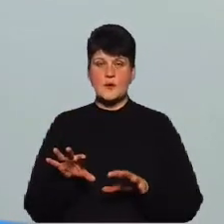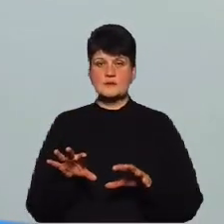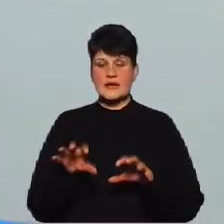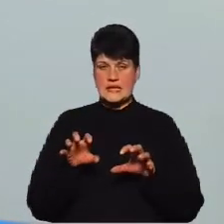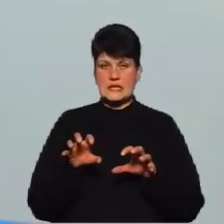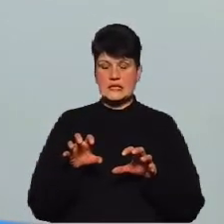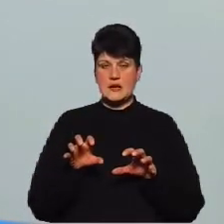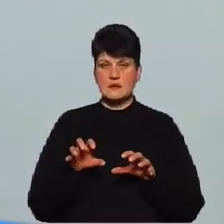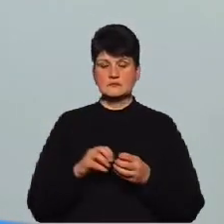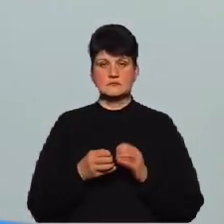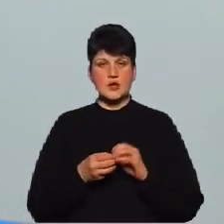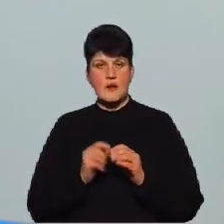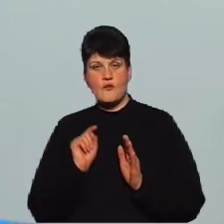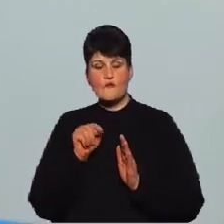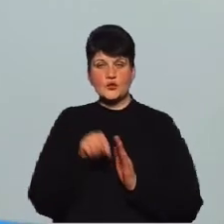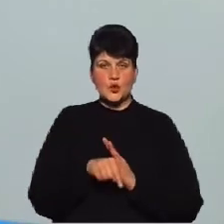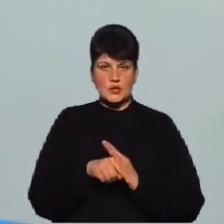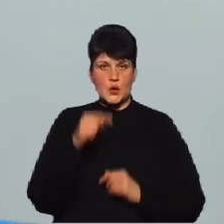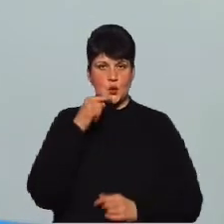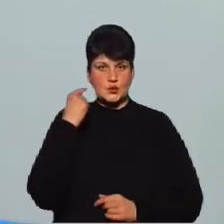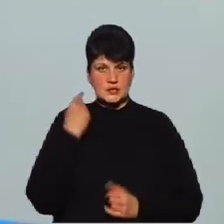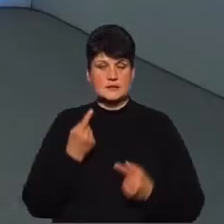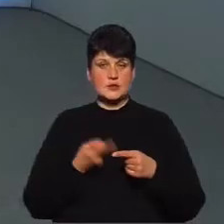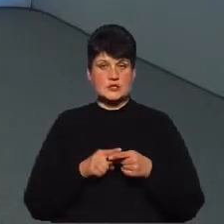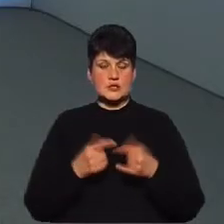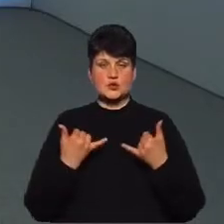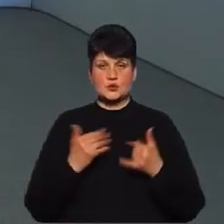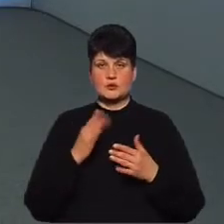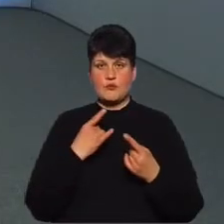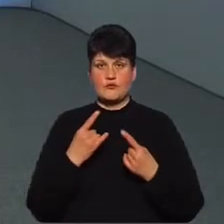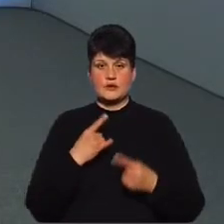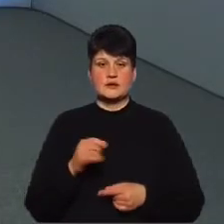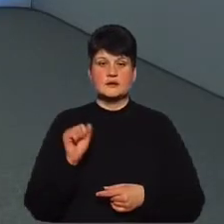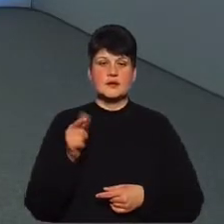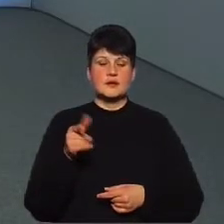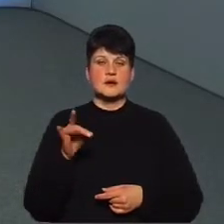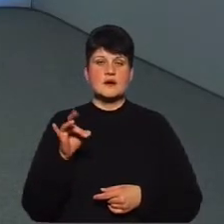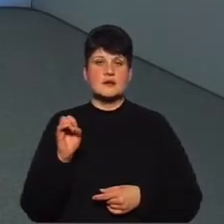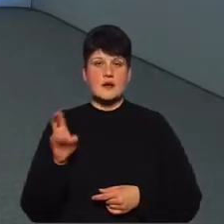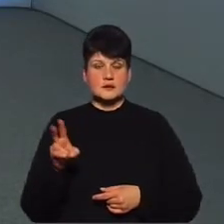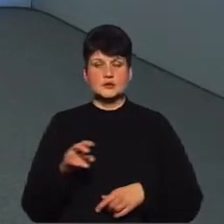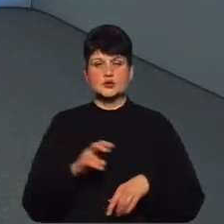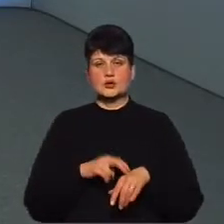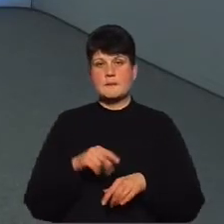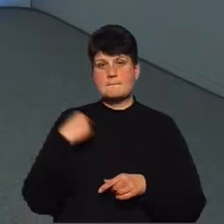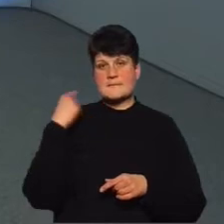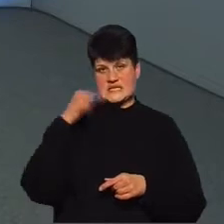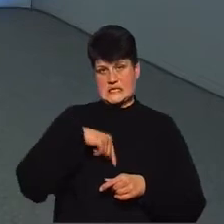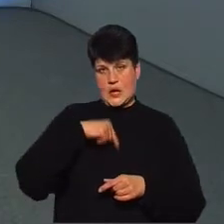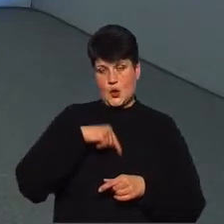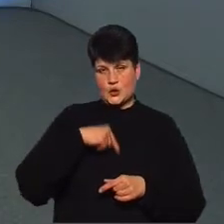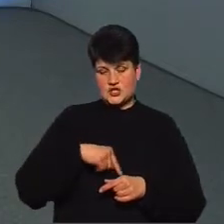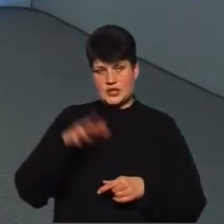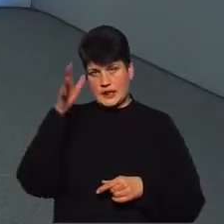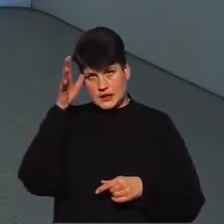вторгнення Росії? Про це ми сьогодні будемо говорити з нашим гостем Андрій Гірняк, доктор психологічних наук, член Соціологічної асоціації України. У нас в гостях. Я